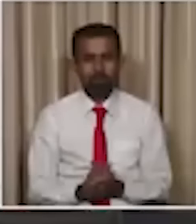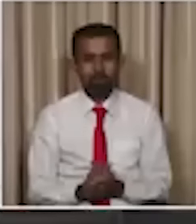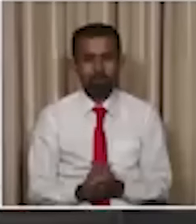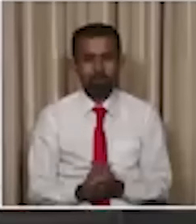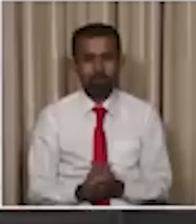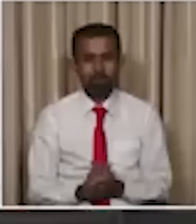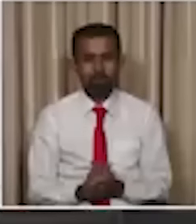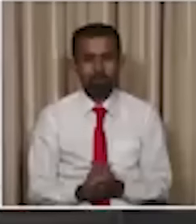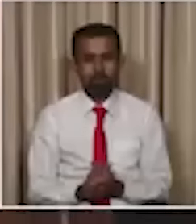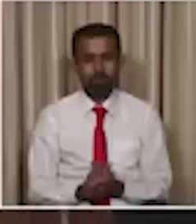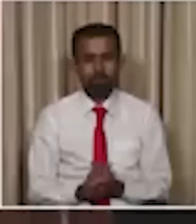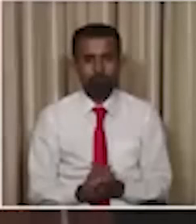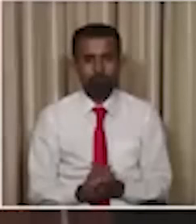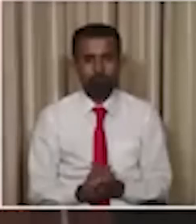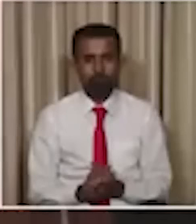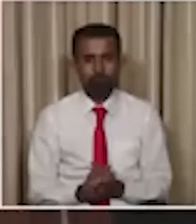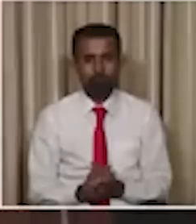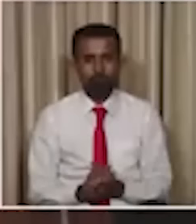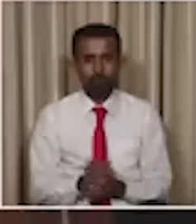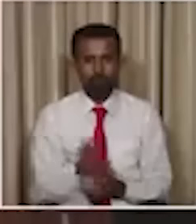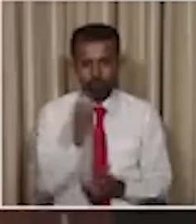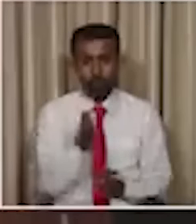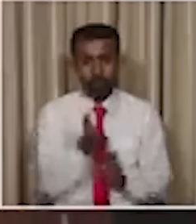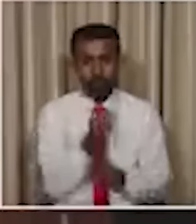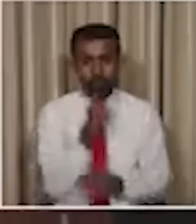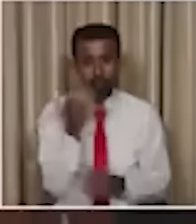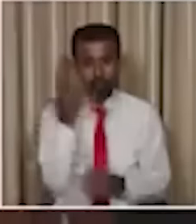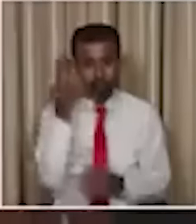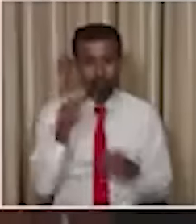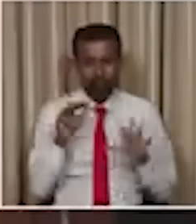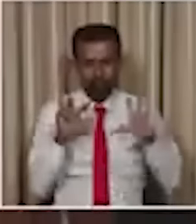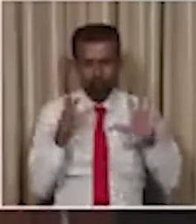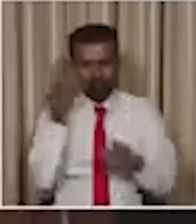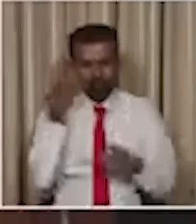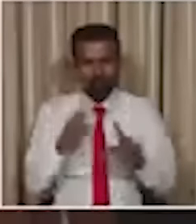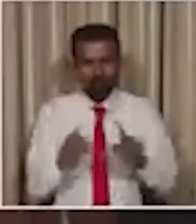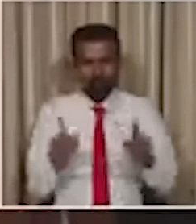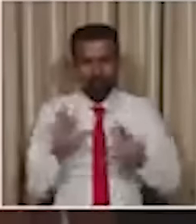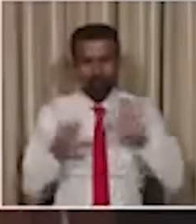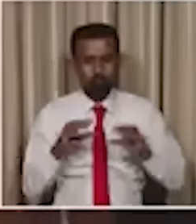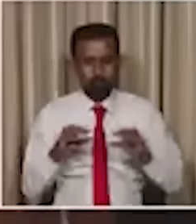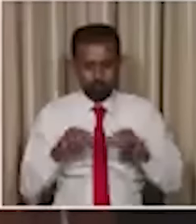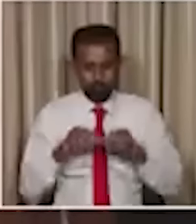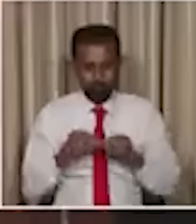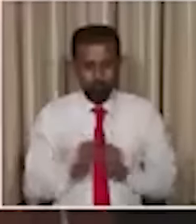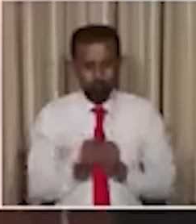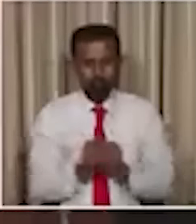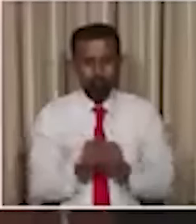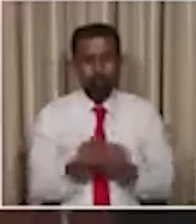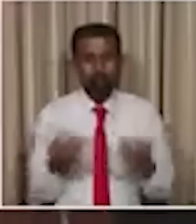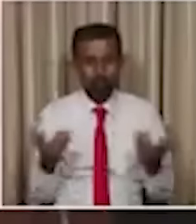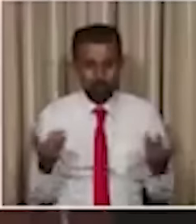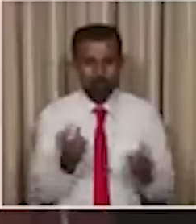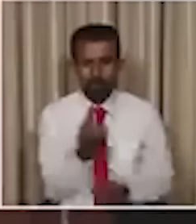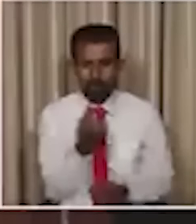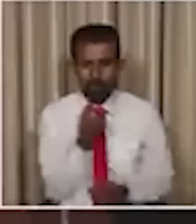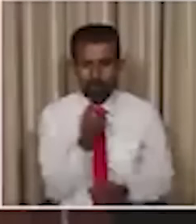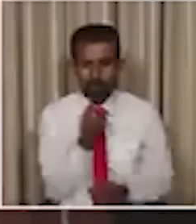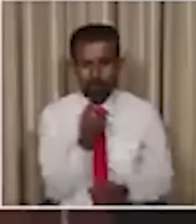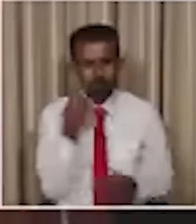ඉන්නේ කියන්නේ. මේ ඔබතුමා දැන් කලින් කිව්වනේ දවස් 9ක් හරි දවස් 10ක් ඒ තොරතුරු ලැබිලා ක්‍රියා මාර්ග අරගෙන තිබුණේ නැහැ කියලා. ඒකට